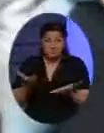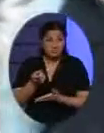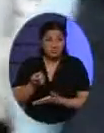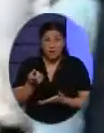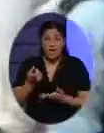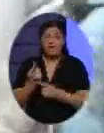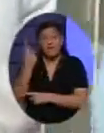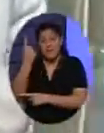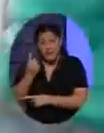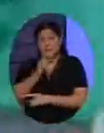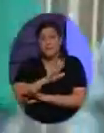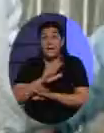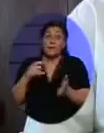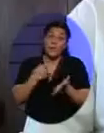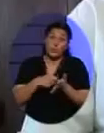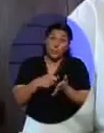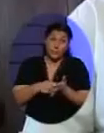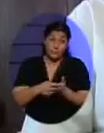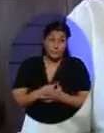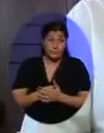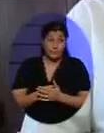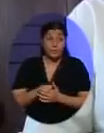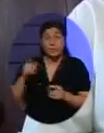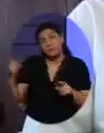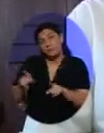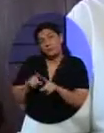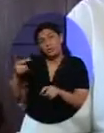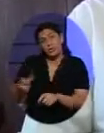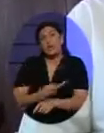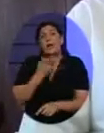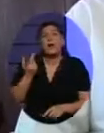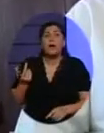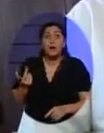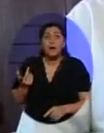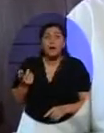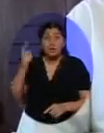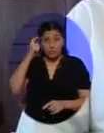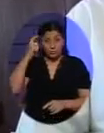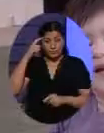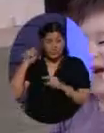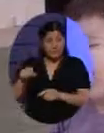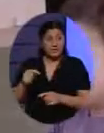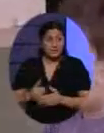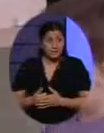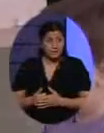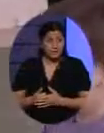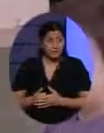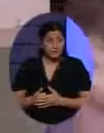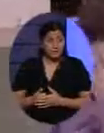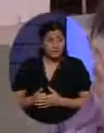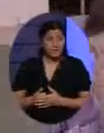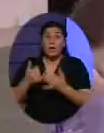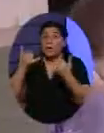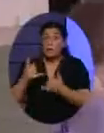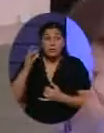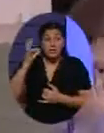יש טילים, גם אין פיצויים. הטילים כבר הופכים להיות שגרה. מישהו צריך לתת את הדעת על העניין הזה. אם בזה הרגע טיפול הזקה, אז